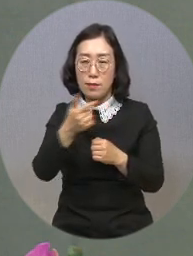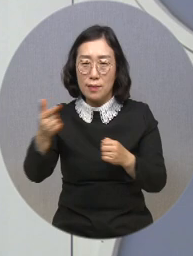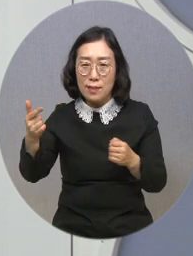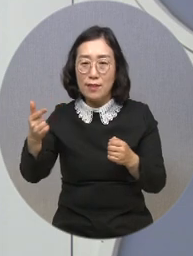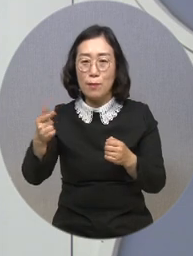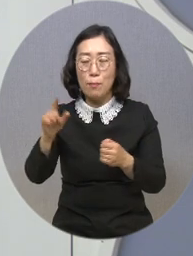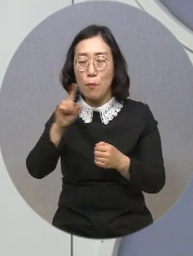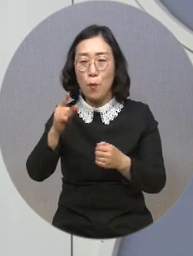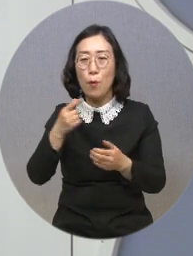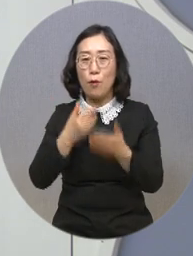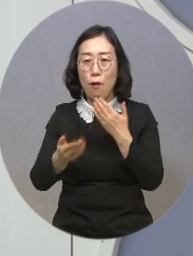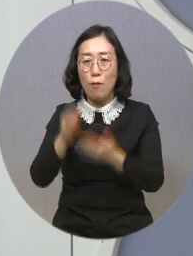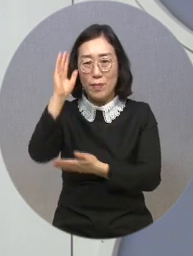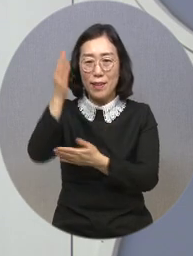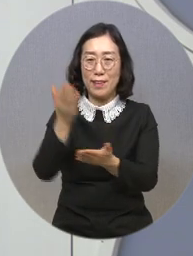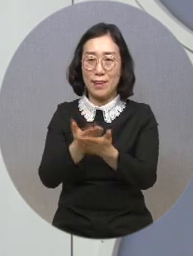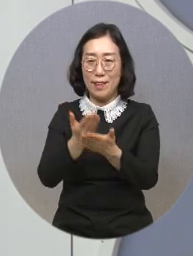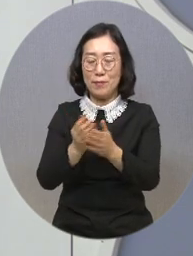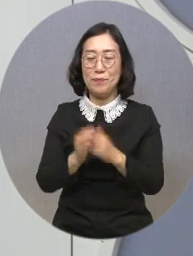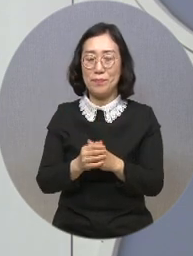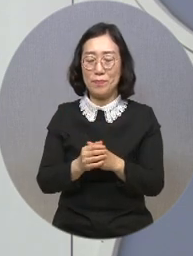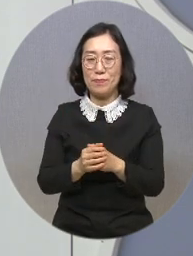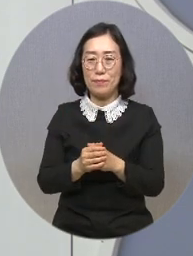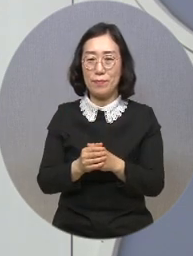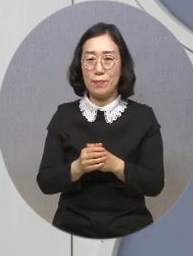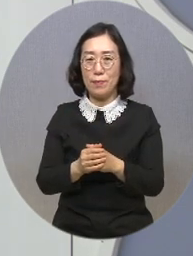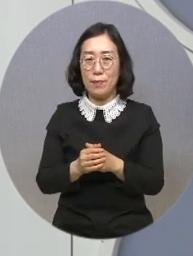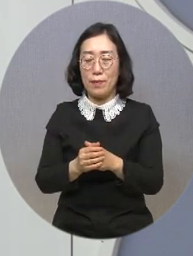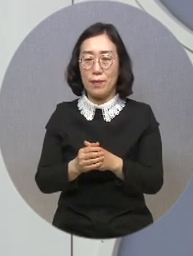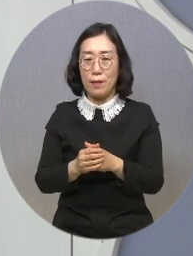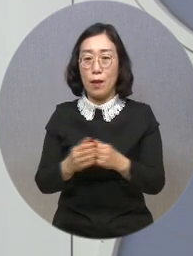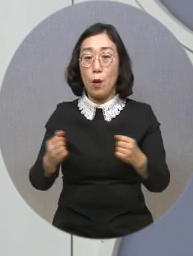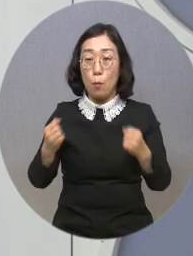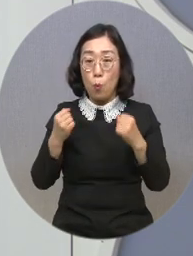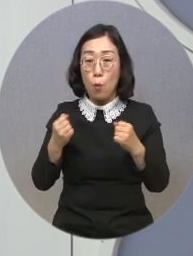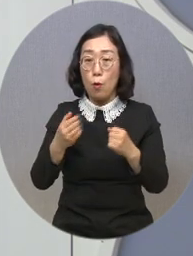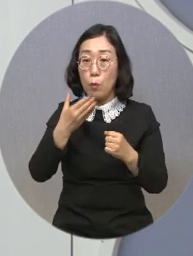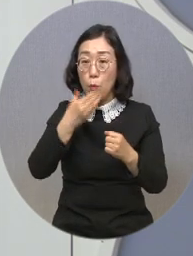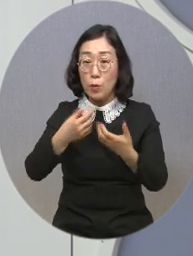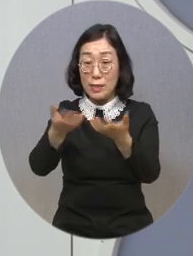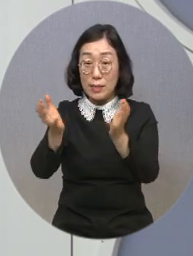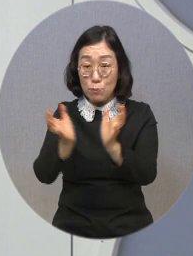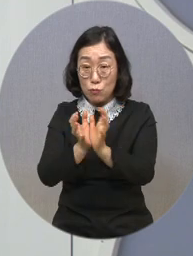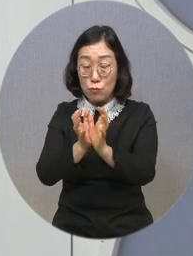소개해 주세요. 네, 아까 이제 말씀드렸듯이 보건복지에 와서 이제